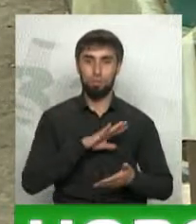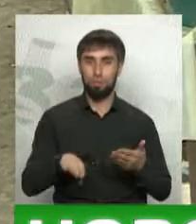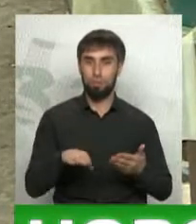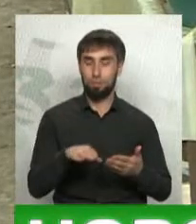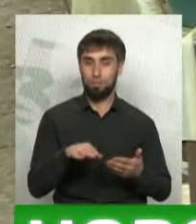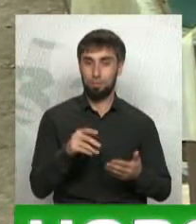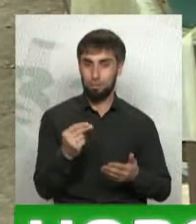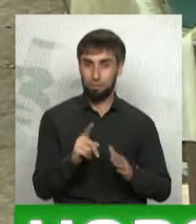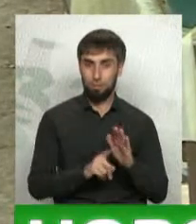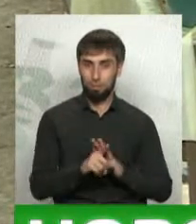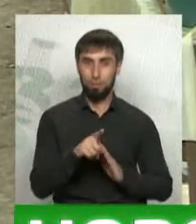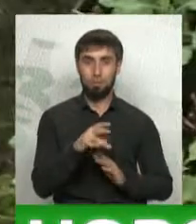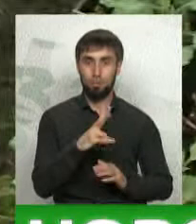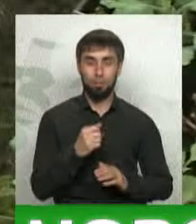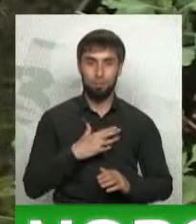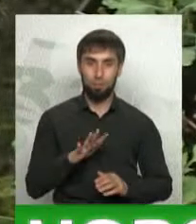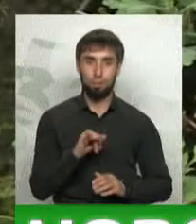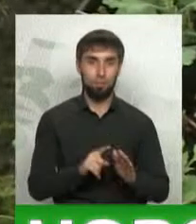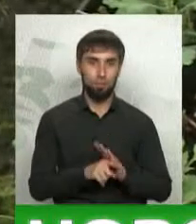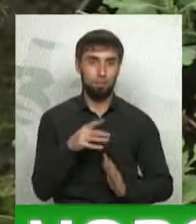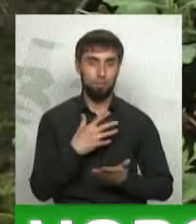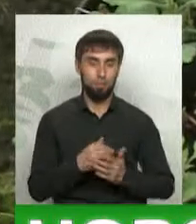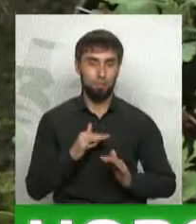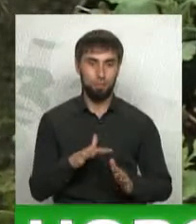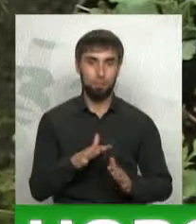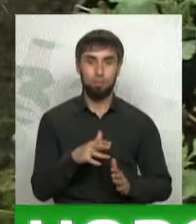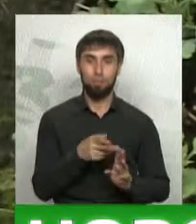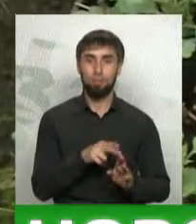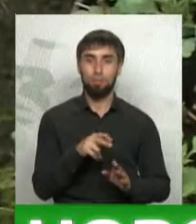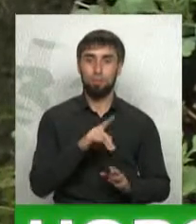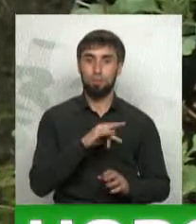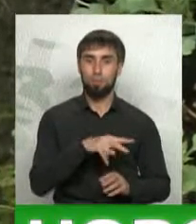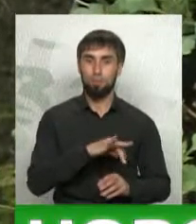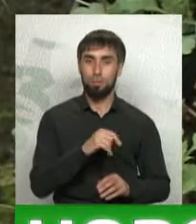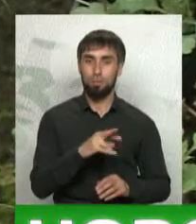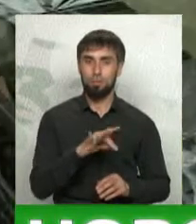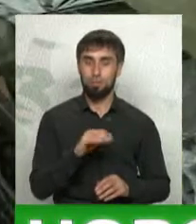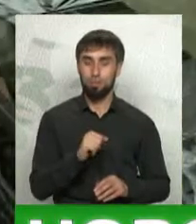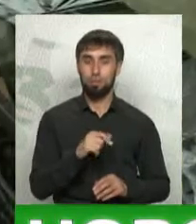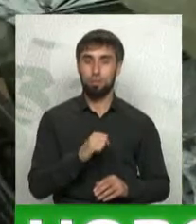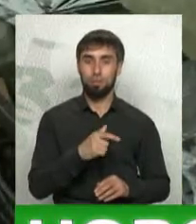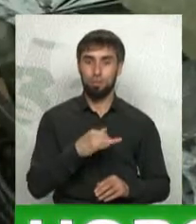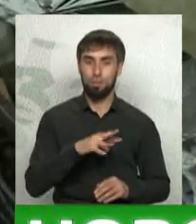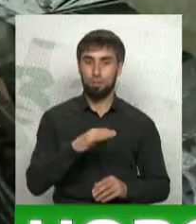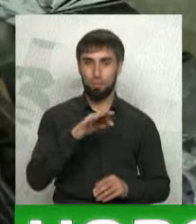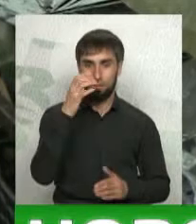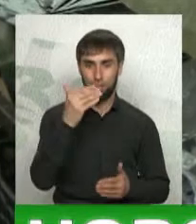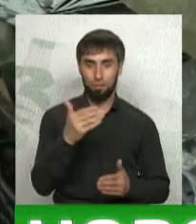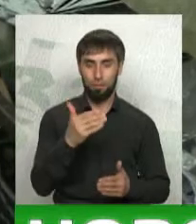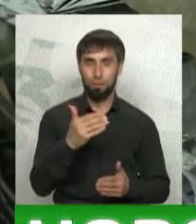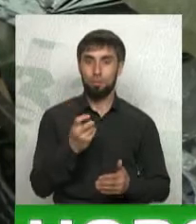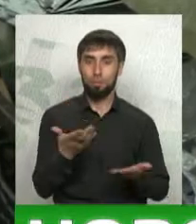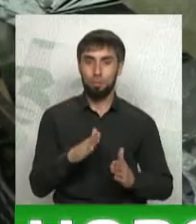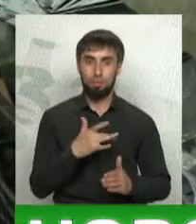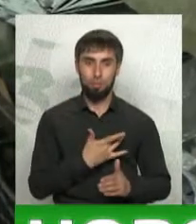значимого стартового капитала не отчаялась и начала свое дело. Вкупе с тем, что Луиза Куртоева, агроном по образованию, не